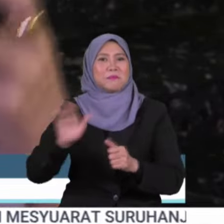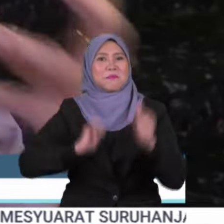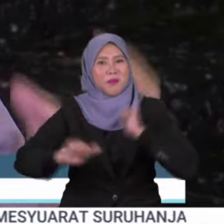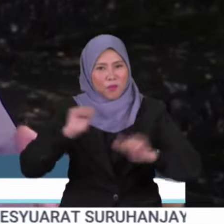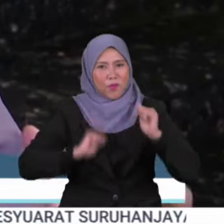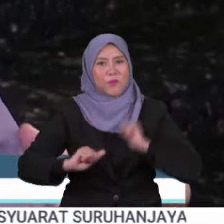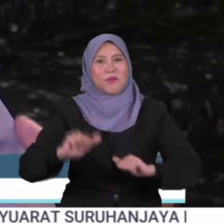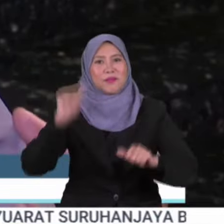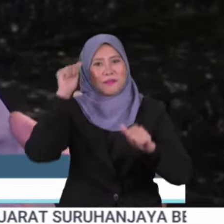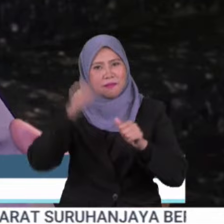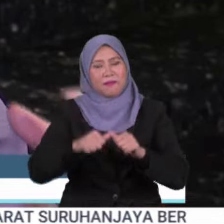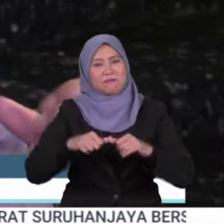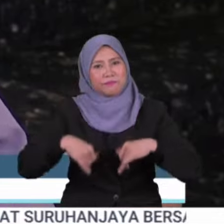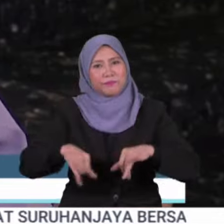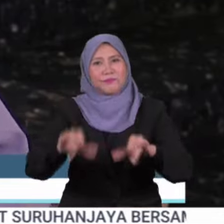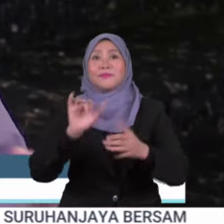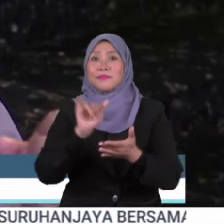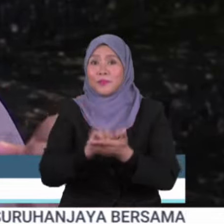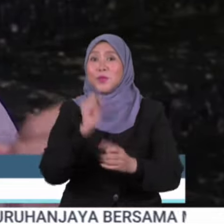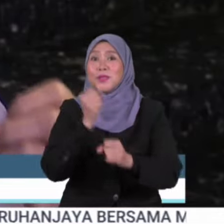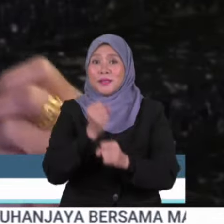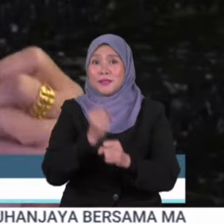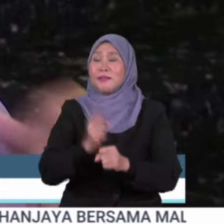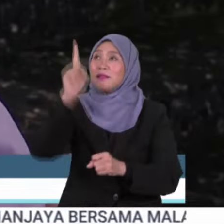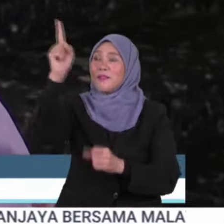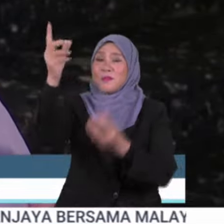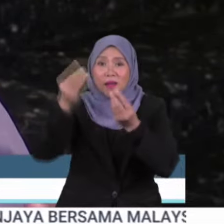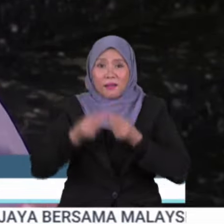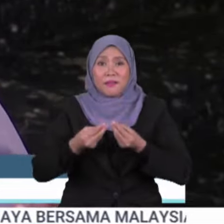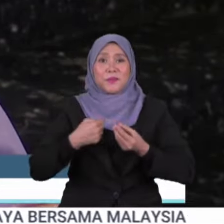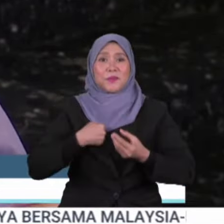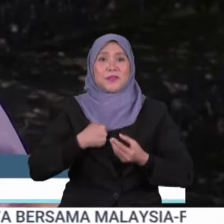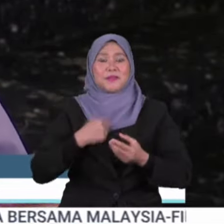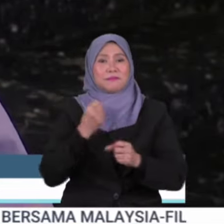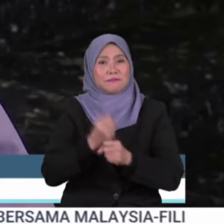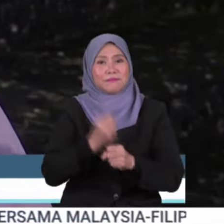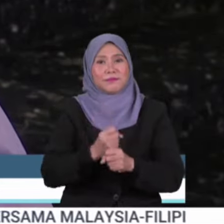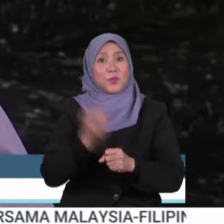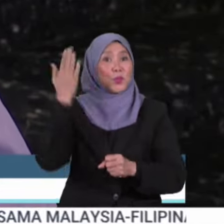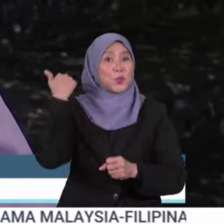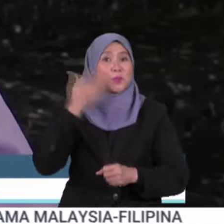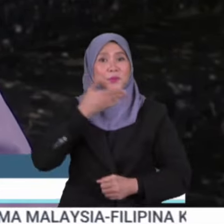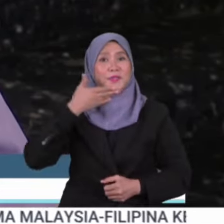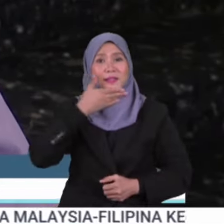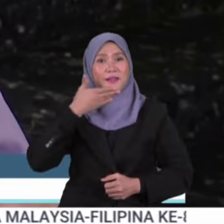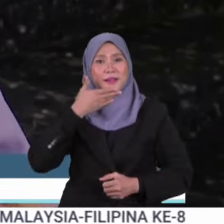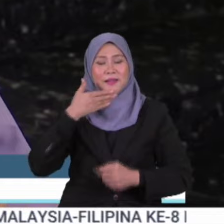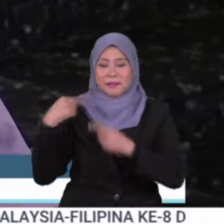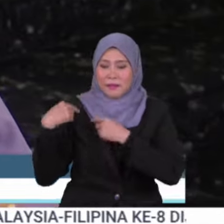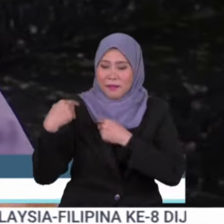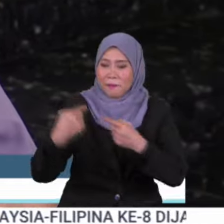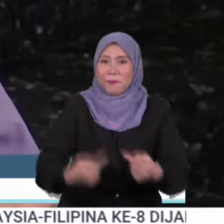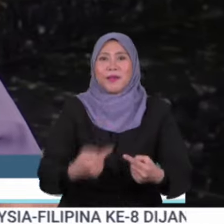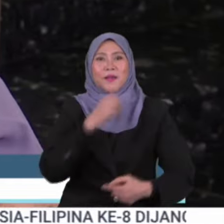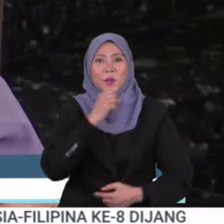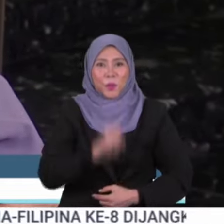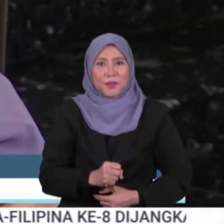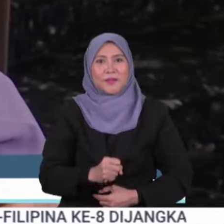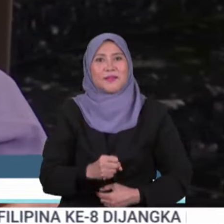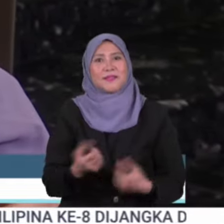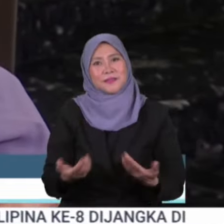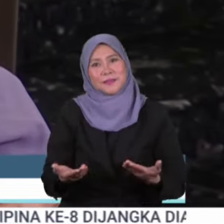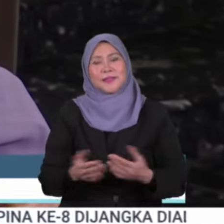Sebenarnya itulah kerja yang Allah bagi untuk saya kan, daripada saya muda sampai ketua ni. So